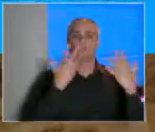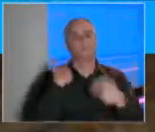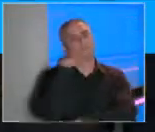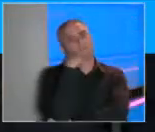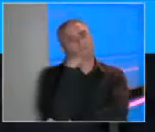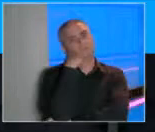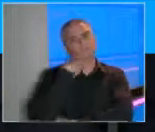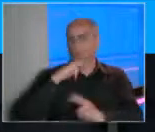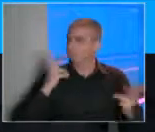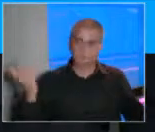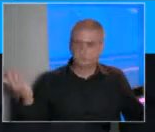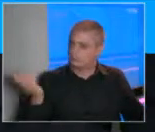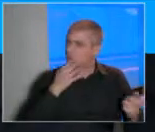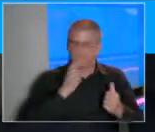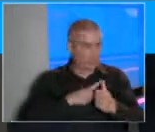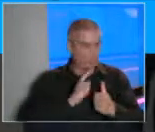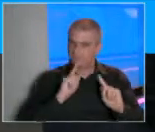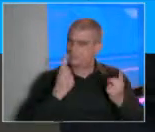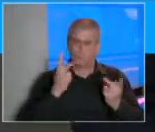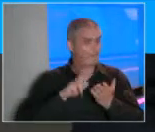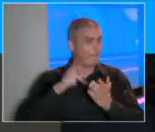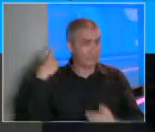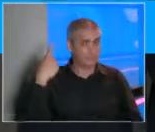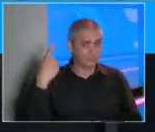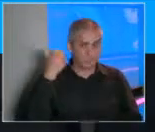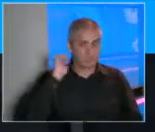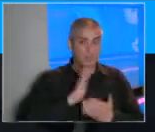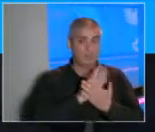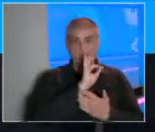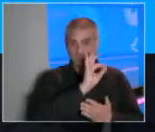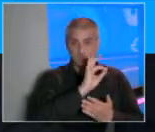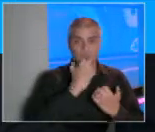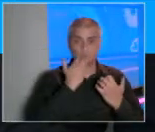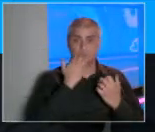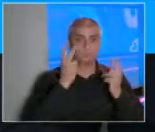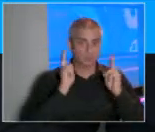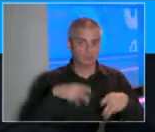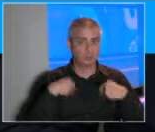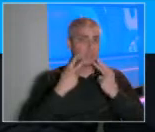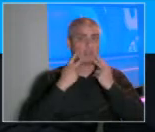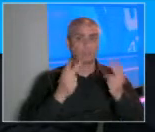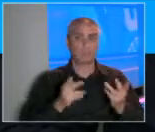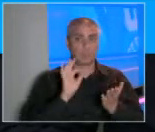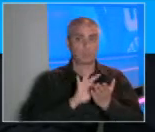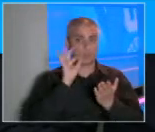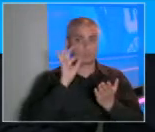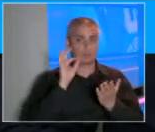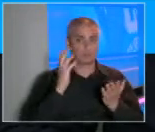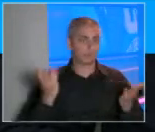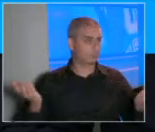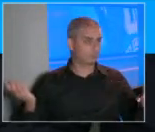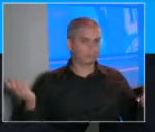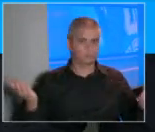אנחנו מוקפאים, זה לא יעילות, זה לא המקרים, אם בגץ אתמול בפסיקה שלו כן. מסביר שאפשר לתת פתרונות נקודתי בבחינה